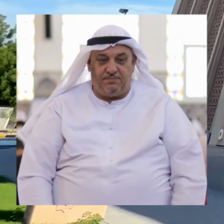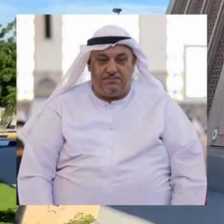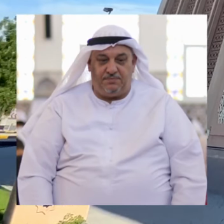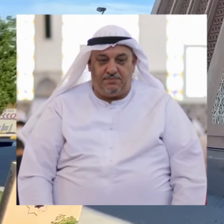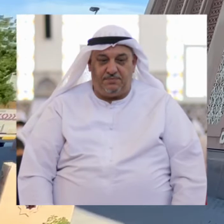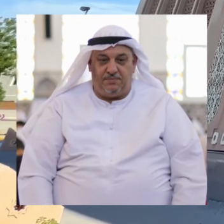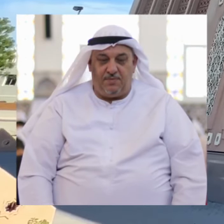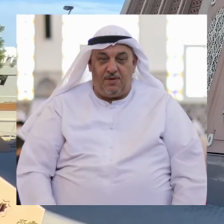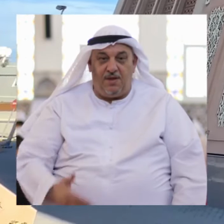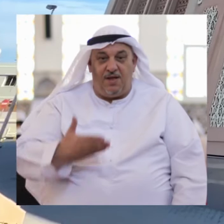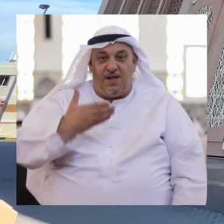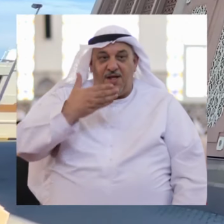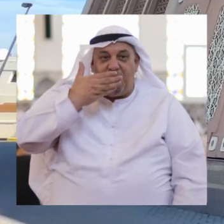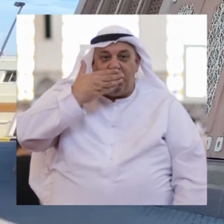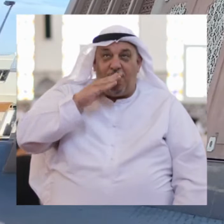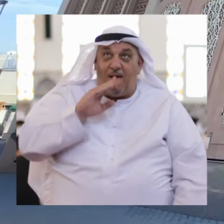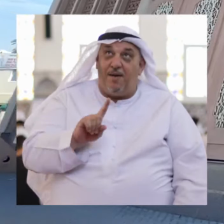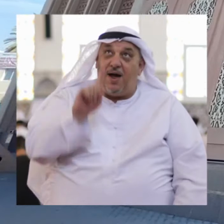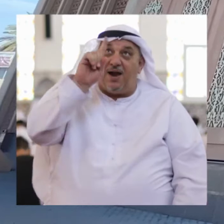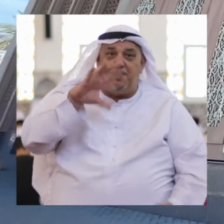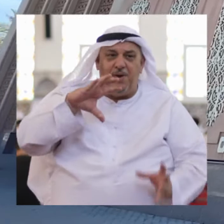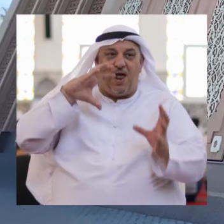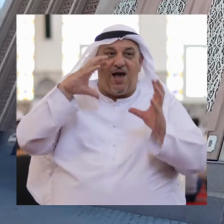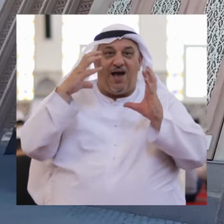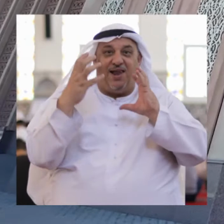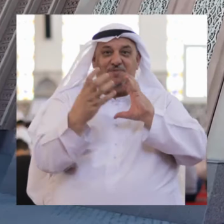الحمد لله رب العالمين